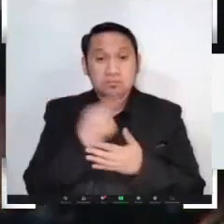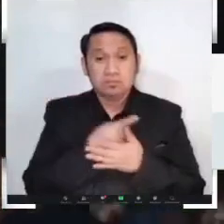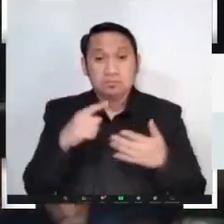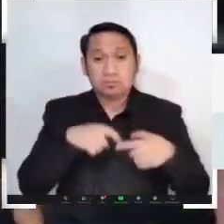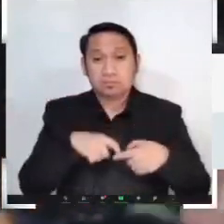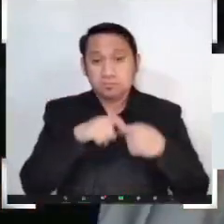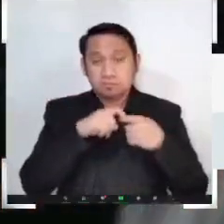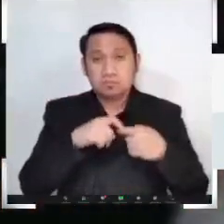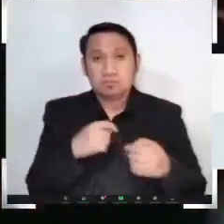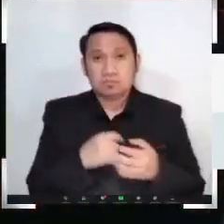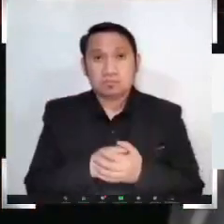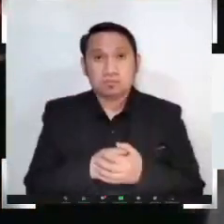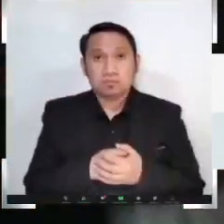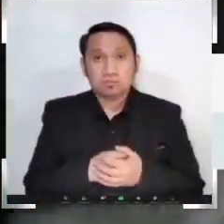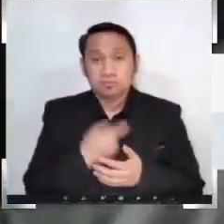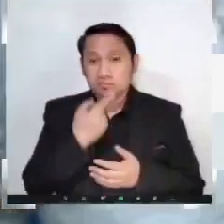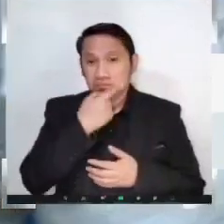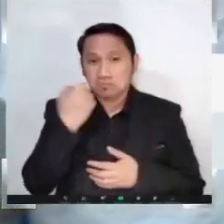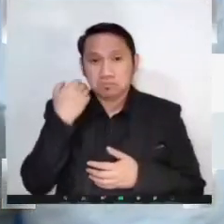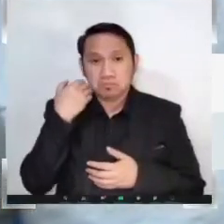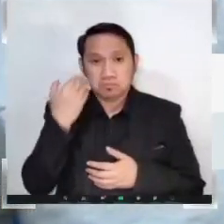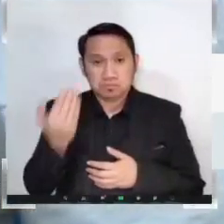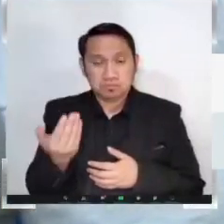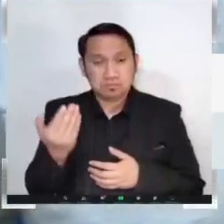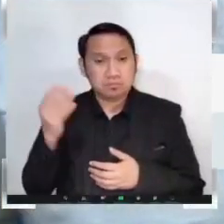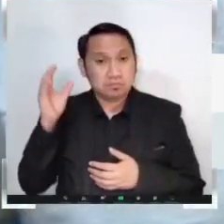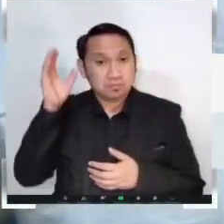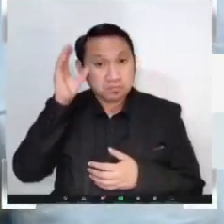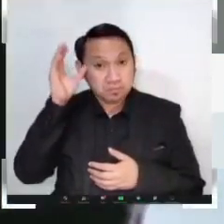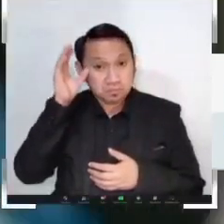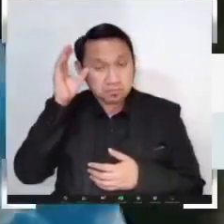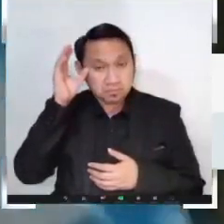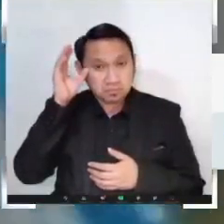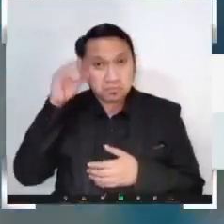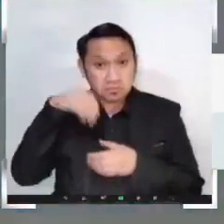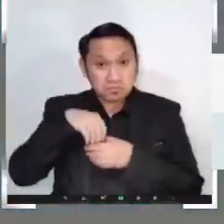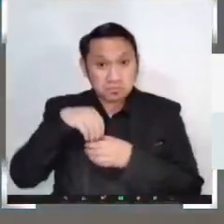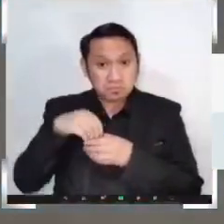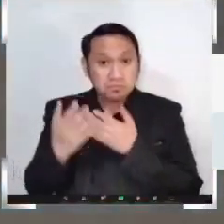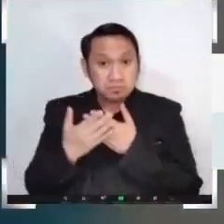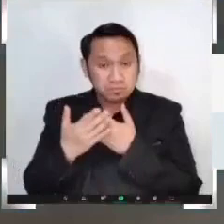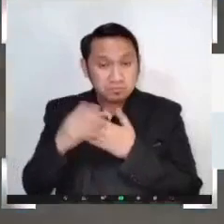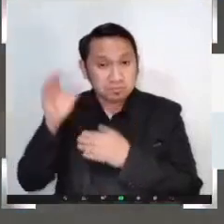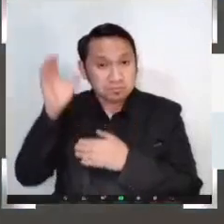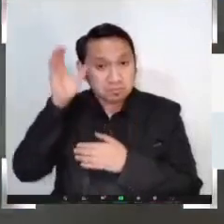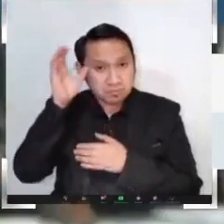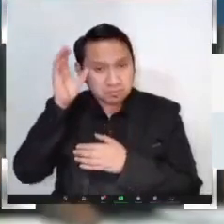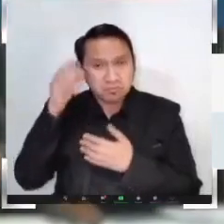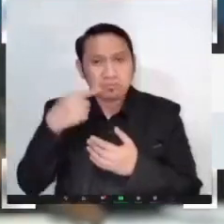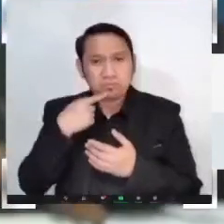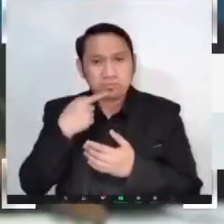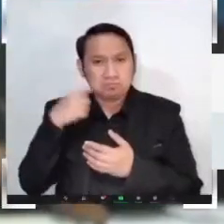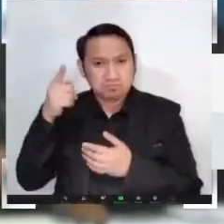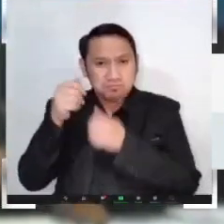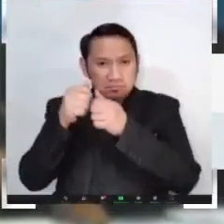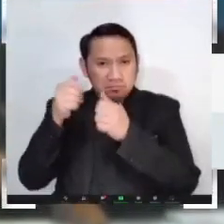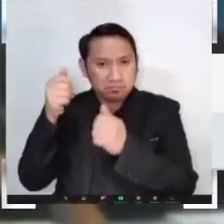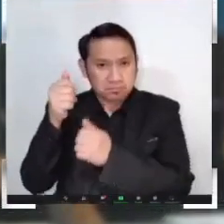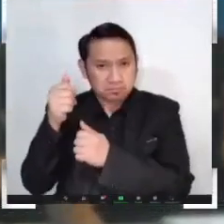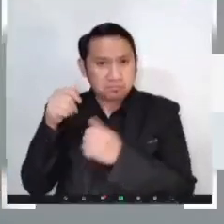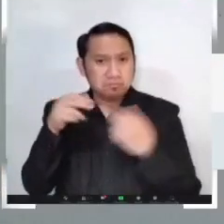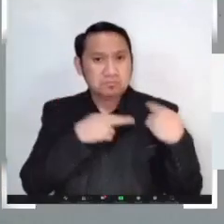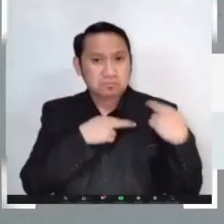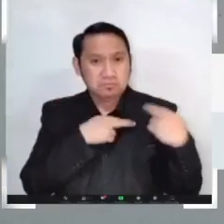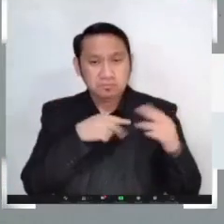Bilibid ni Crisanto Palanya Villamor na sabi ng sumukong gunman na si Escorial ay middleman sa krimen. Pumarap na